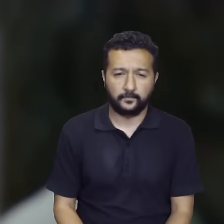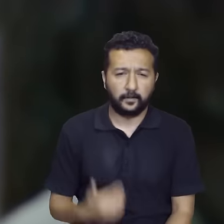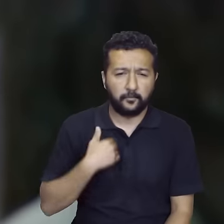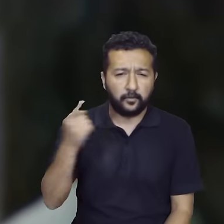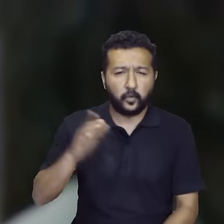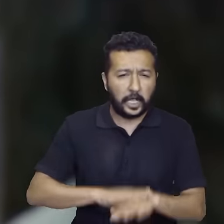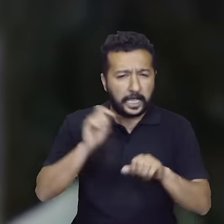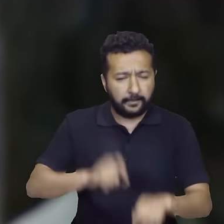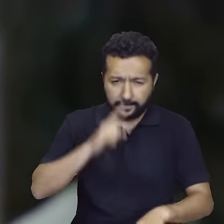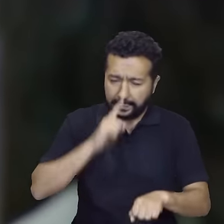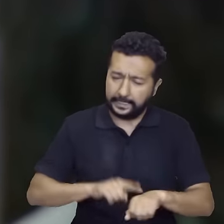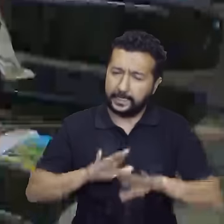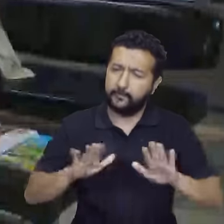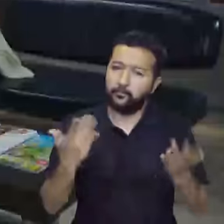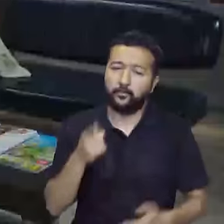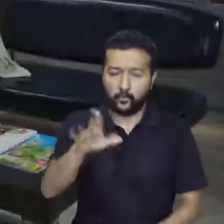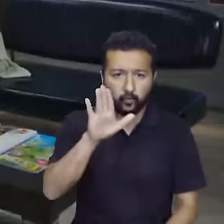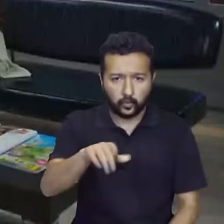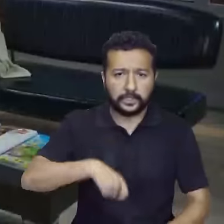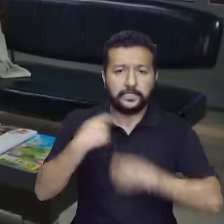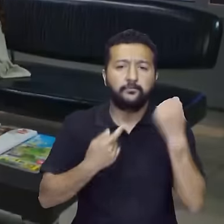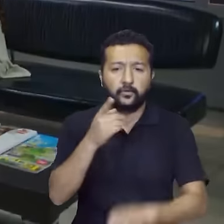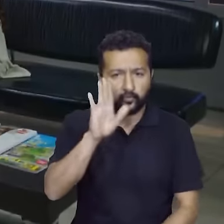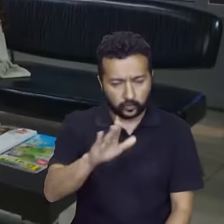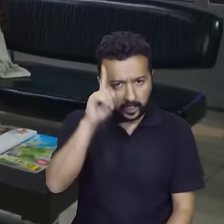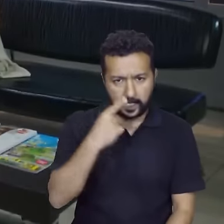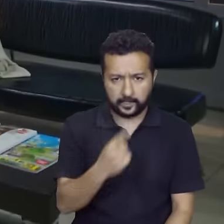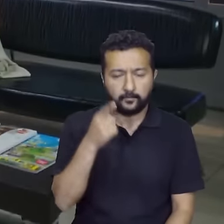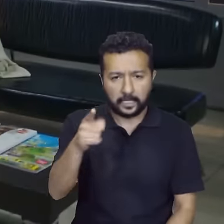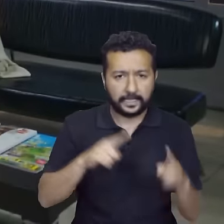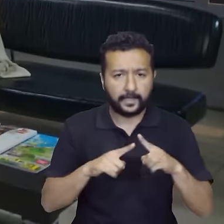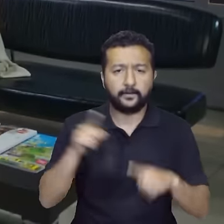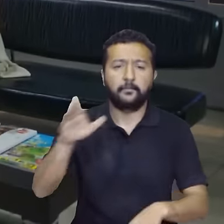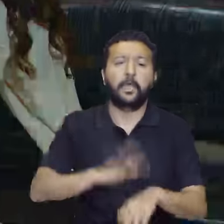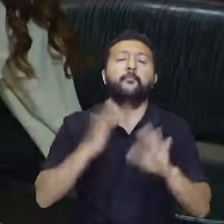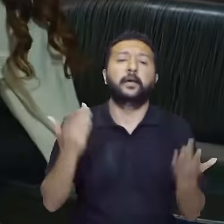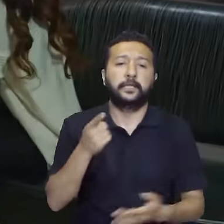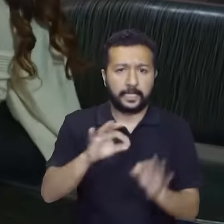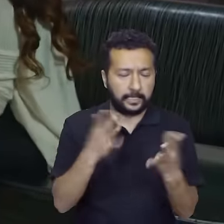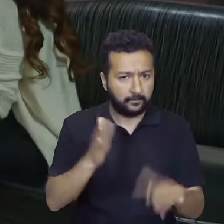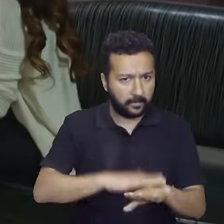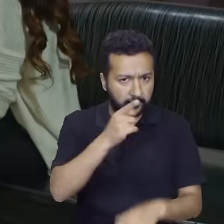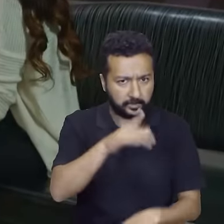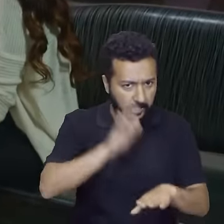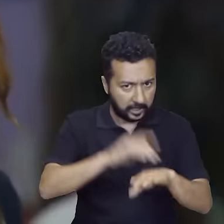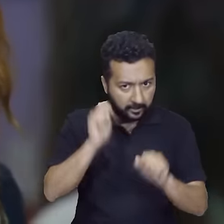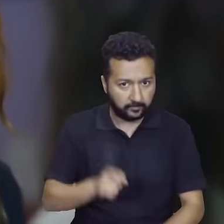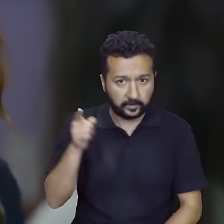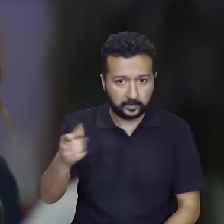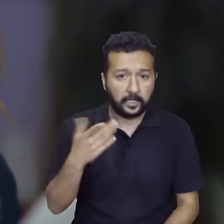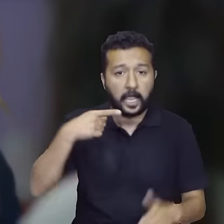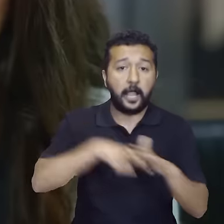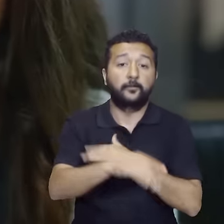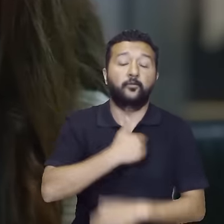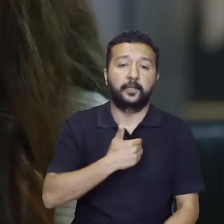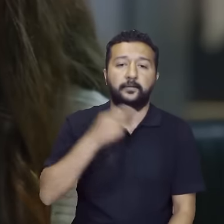saatleri. Bana bunu yaptığına inanamıyorum. Ya dur kalkır. Saçmalama Itır'cığım, Allah aşkına bak Tarık yapmaz öyle şey. Ne demek yapmaz, yapmış işte,